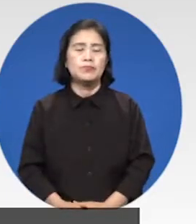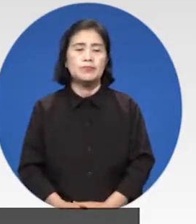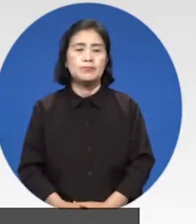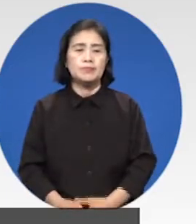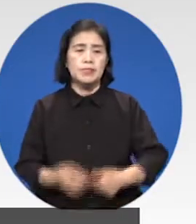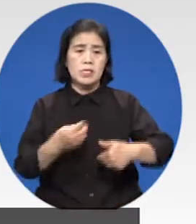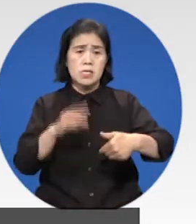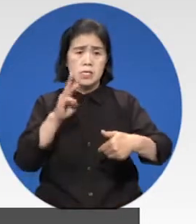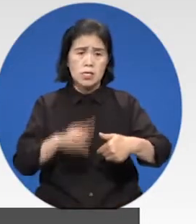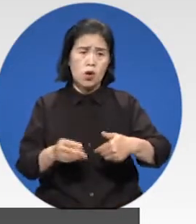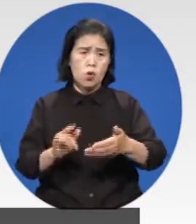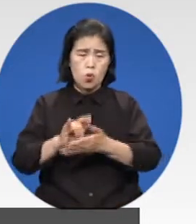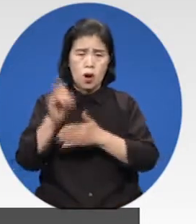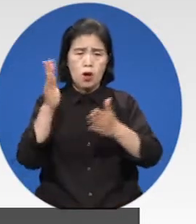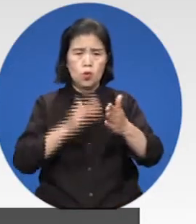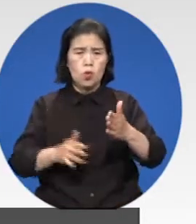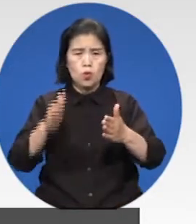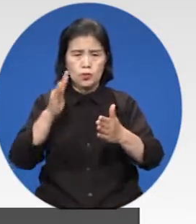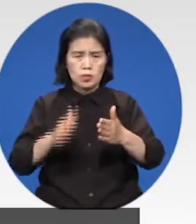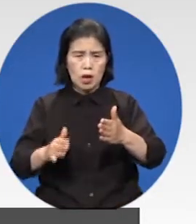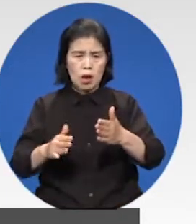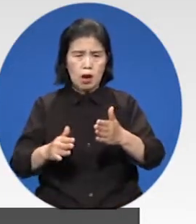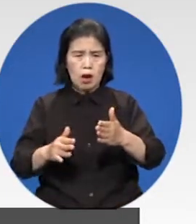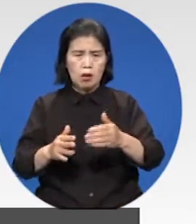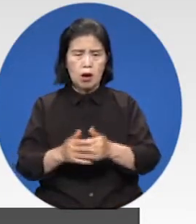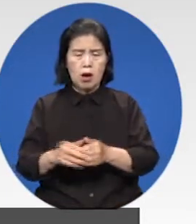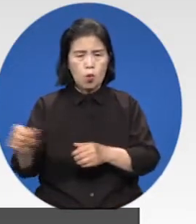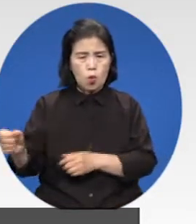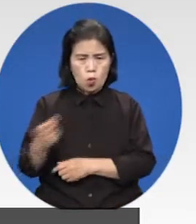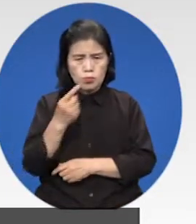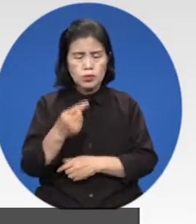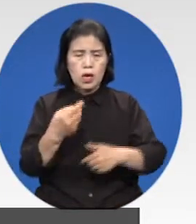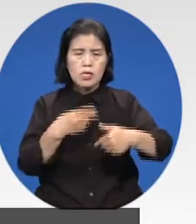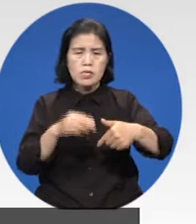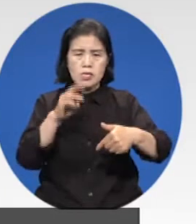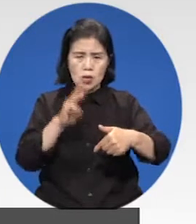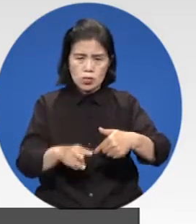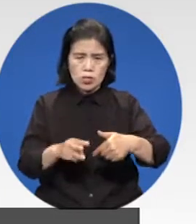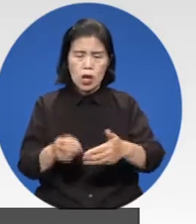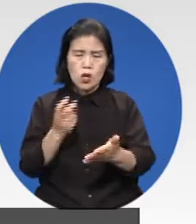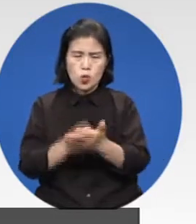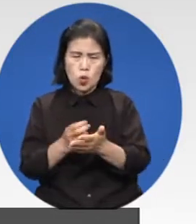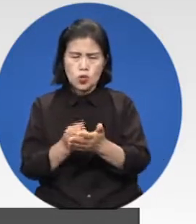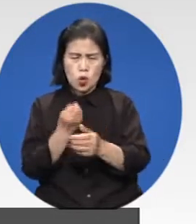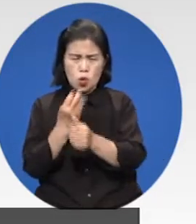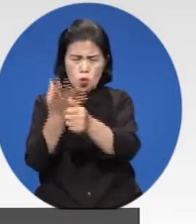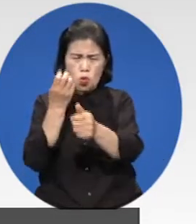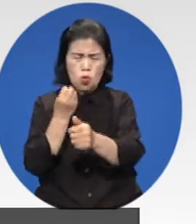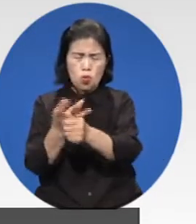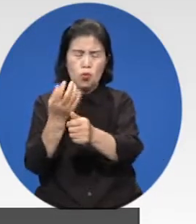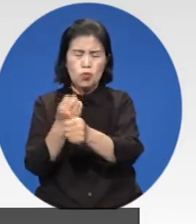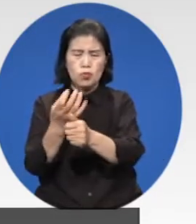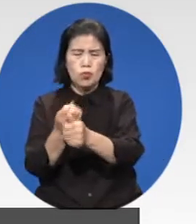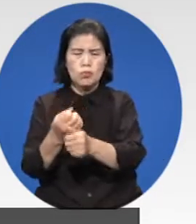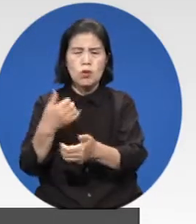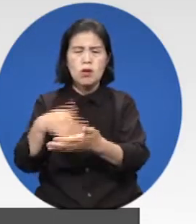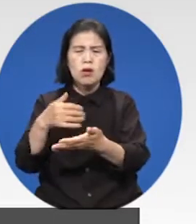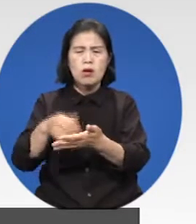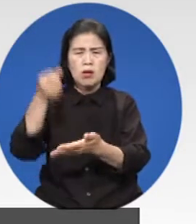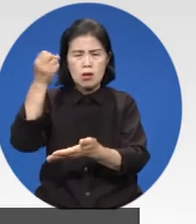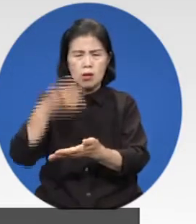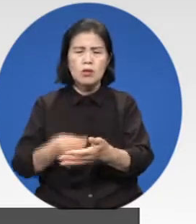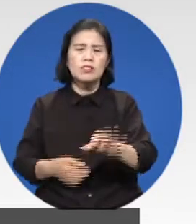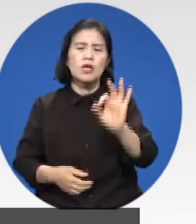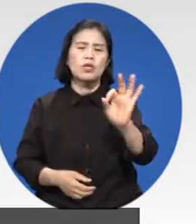제목은 인천공항공사 스카이 72 골프장과 인천시에 소송과 고소를 남발하고 있다. 10건이나 된다.